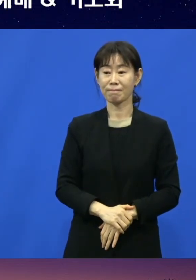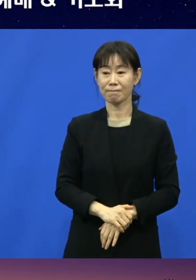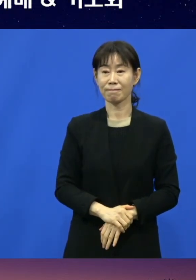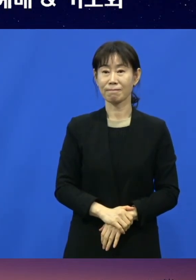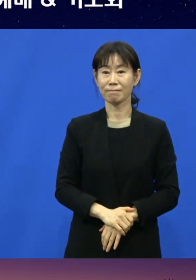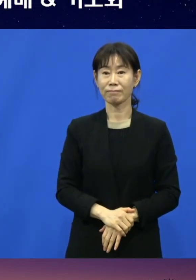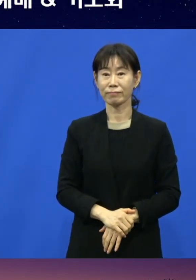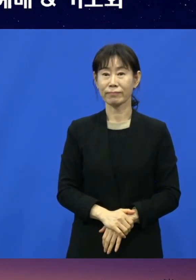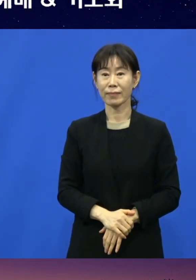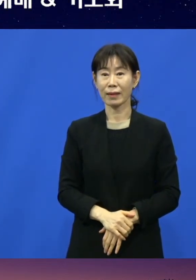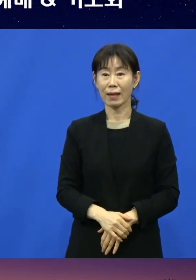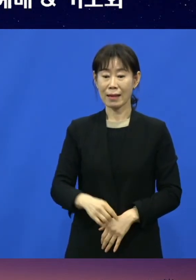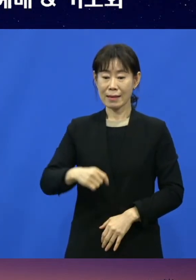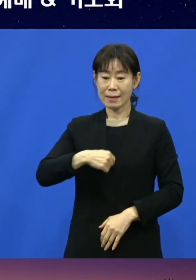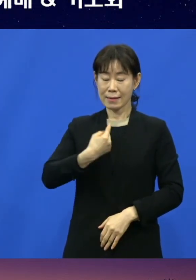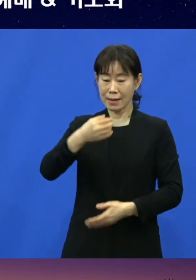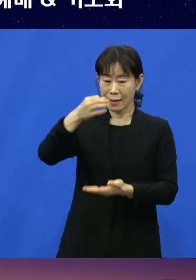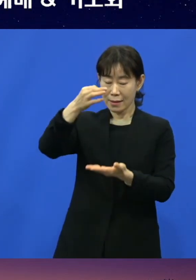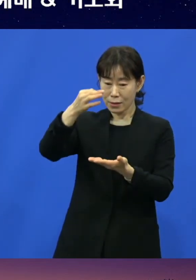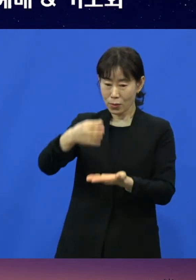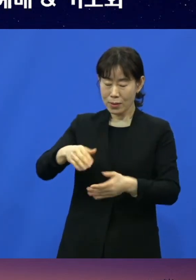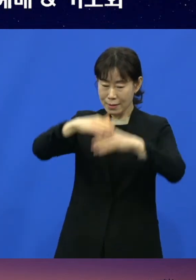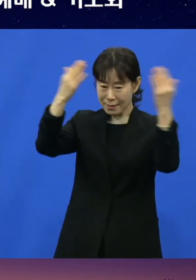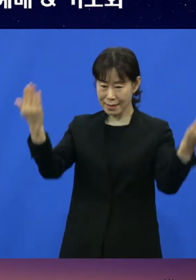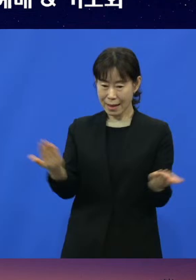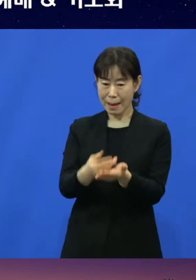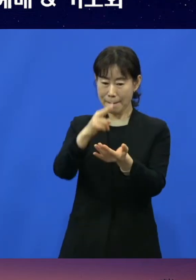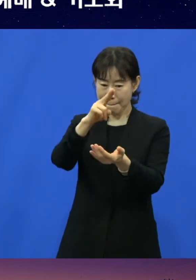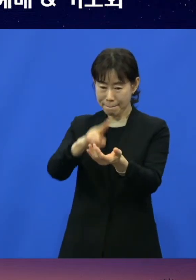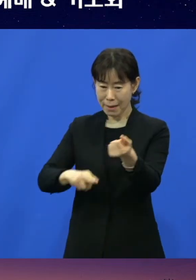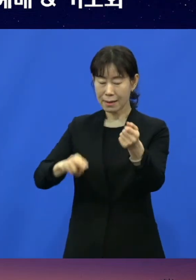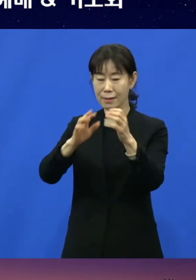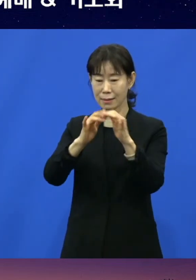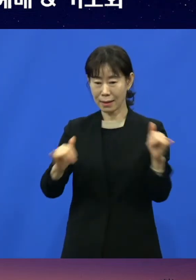여러분, 자기 소유를 다 판 사람은 어땠어요?